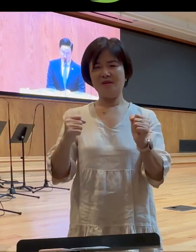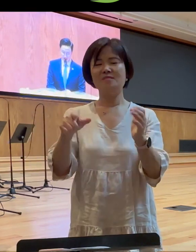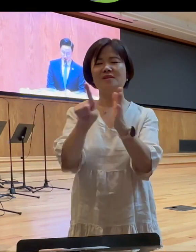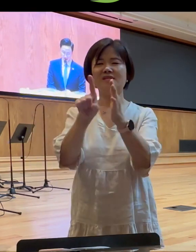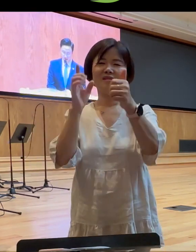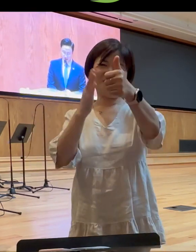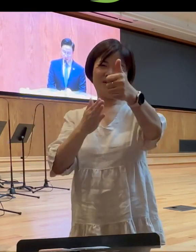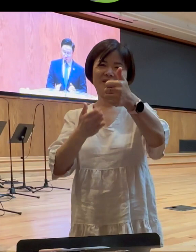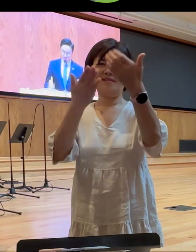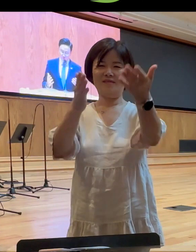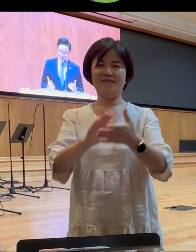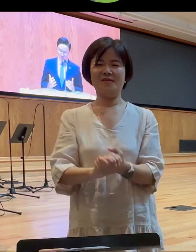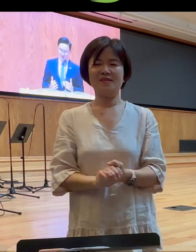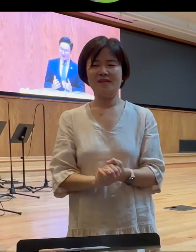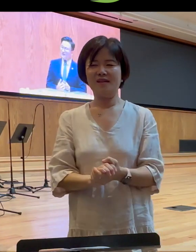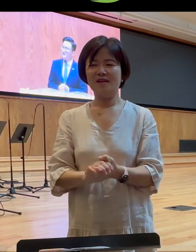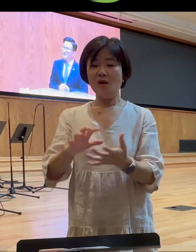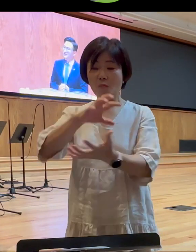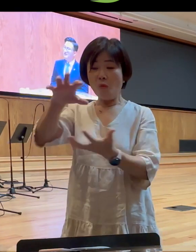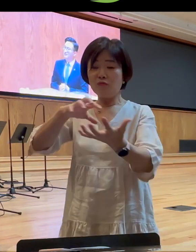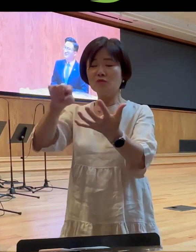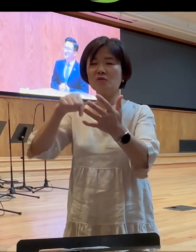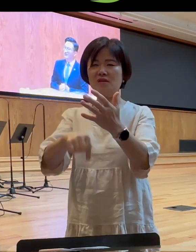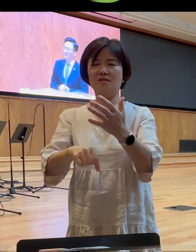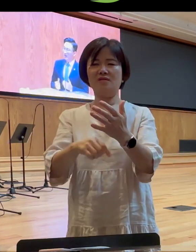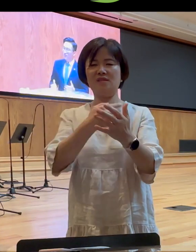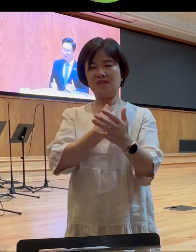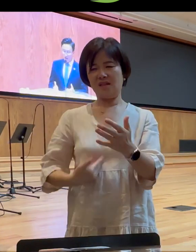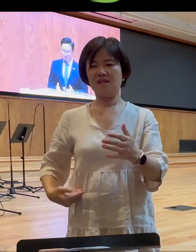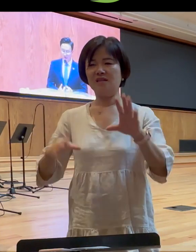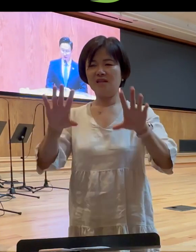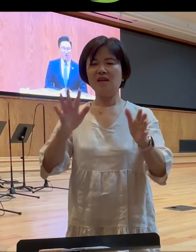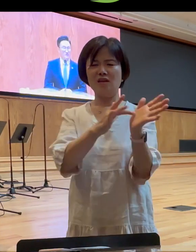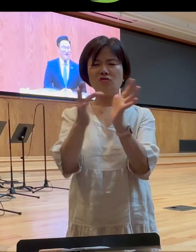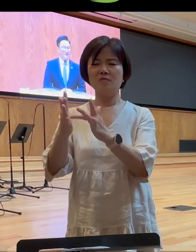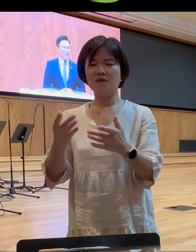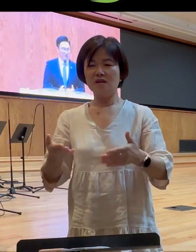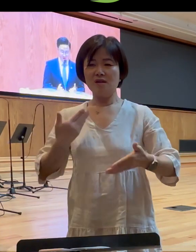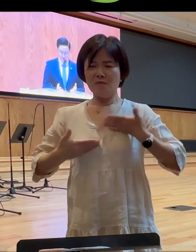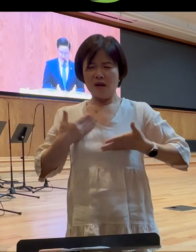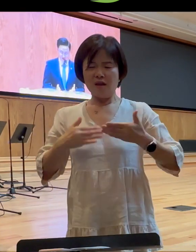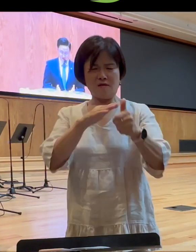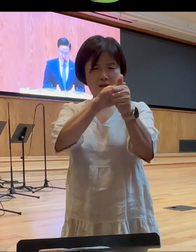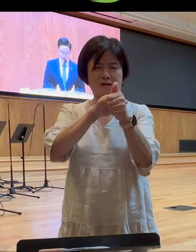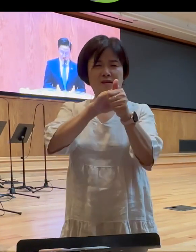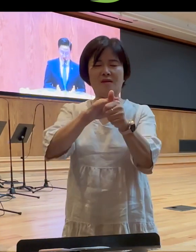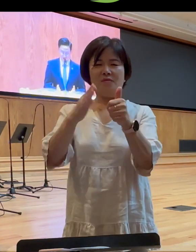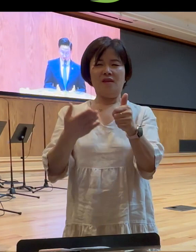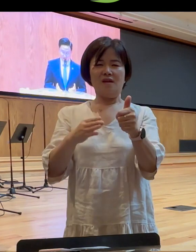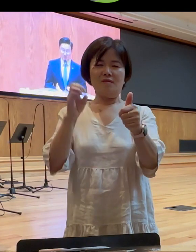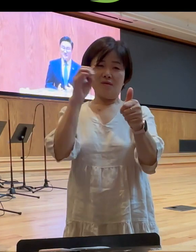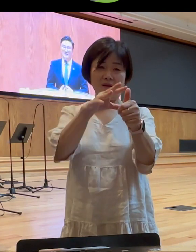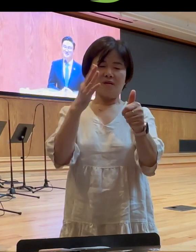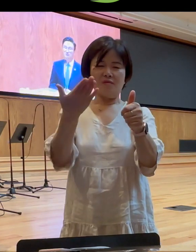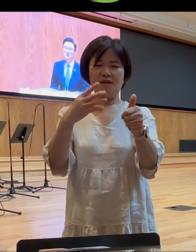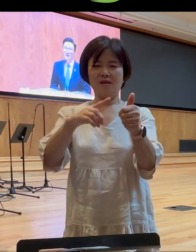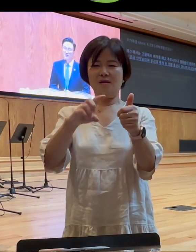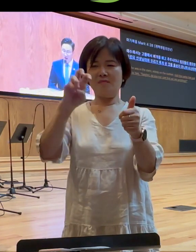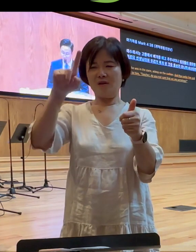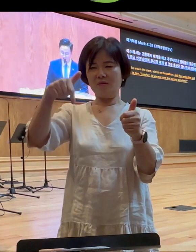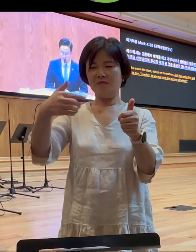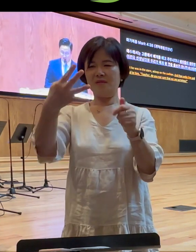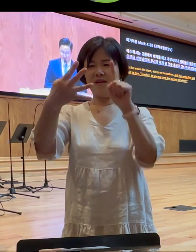바랍니다. 이제 폭풍 속에서 제자들은 예수님을 다급하게 깨웁니다. 그리고 이렇게 말하는 것이죠. 마가복음 4장